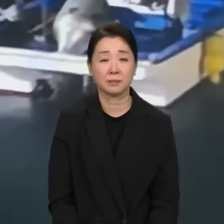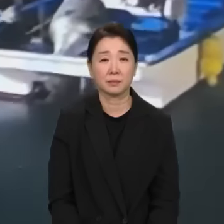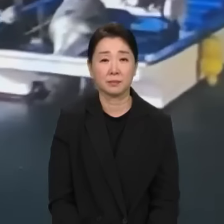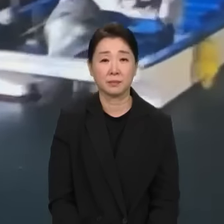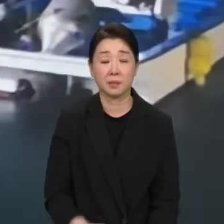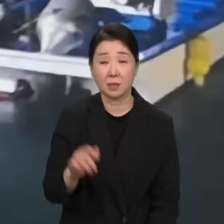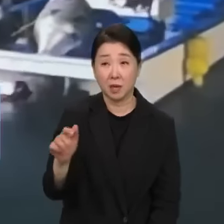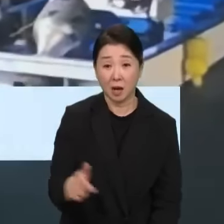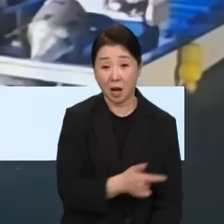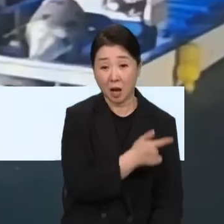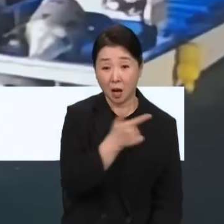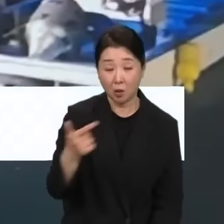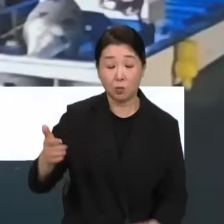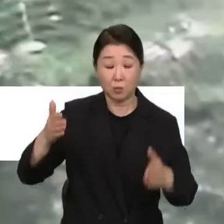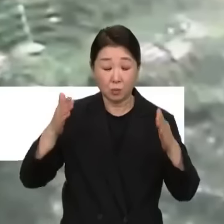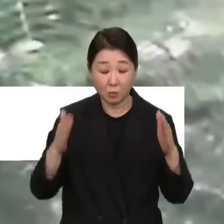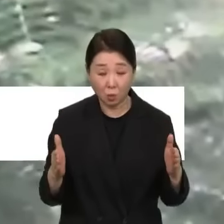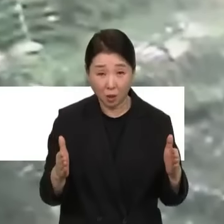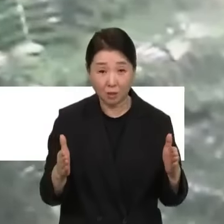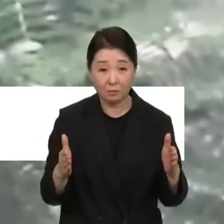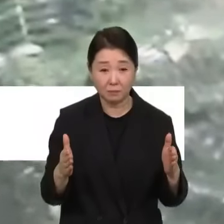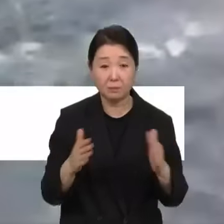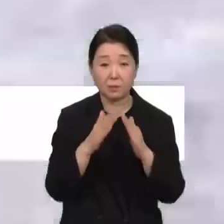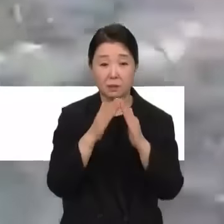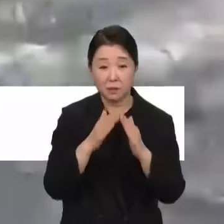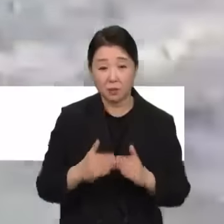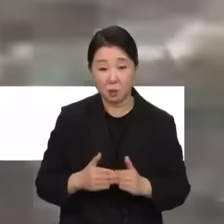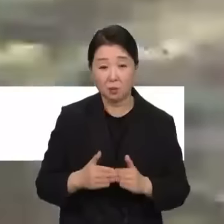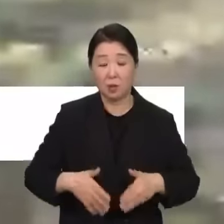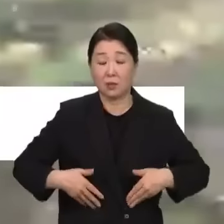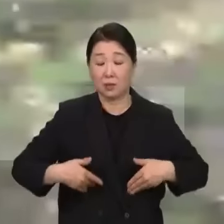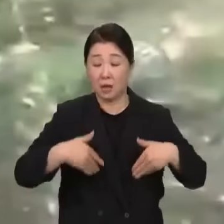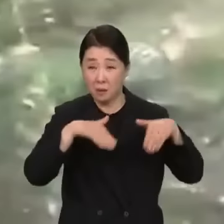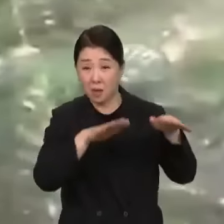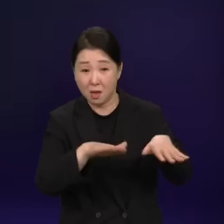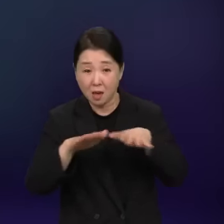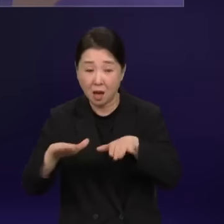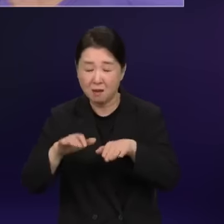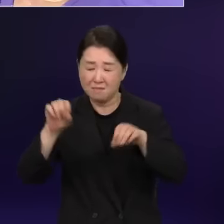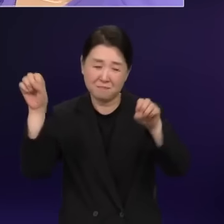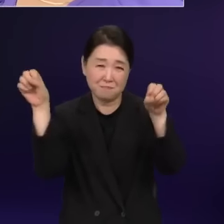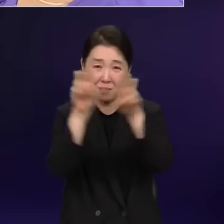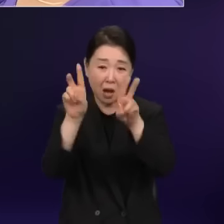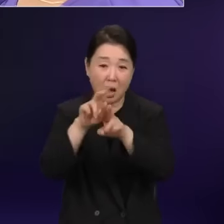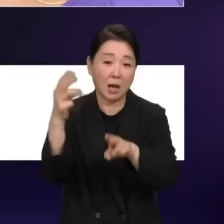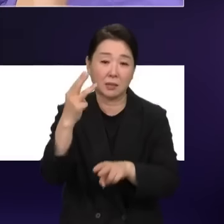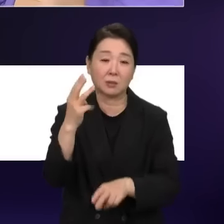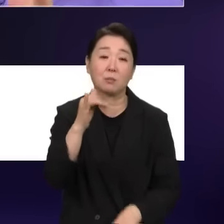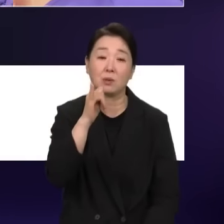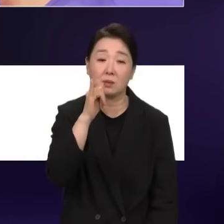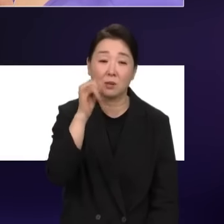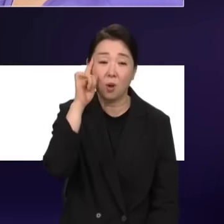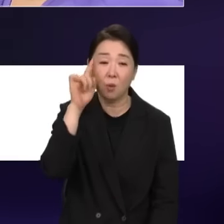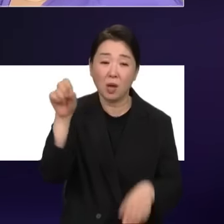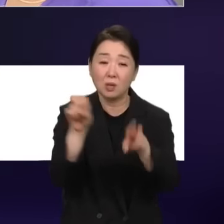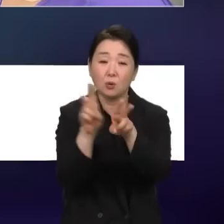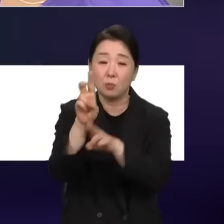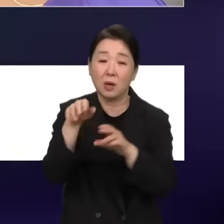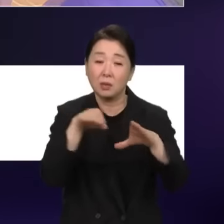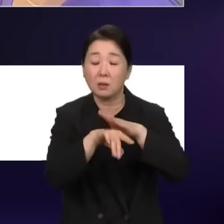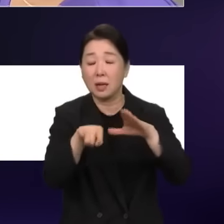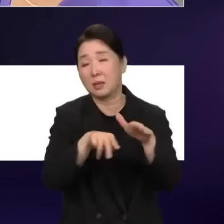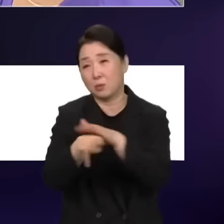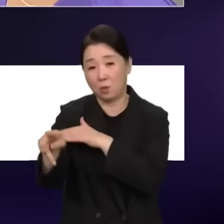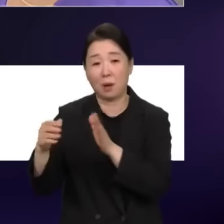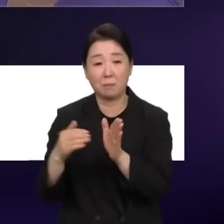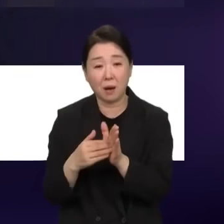하룻밤 사이 전남 남해안 지역엔 4,400번 넘는 천둥 번개가 쳤습니다. 천둥 번개가 치니까 터널 안에서 대피를 한